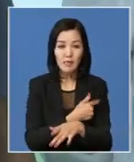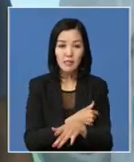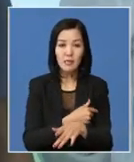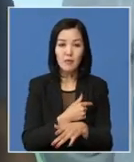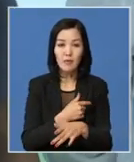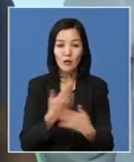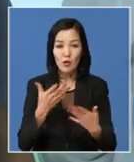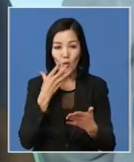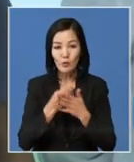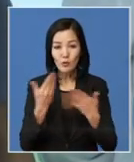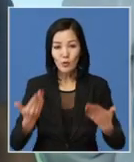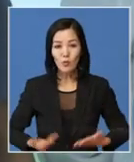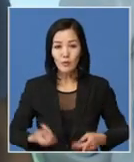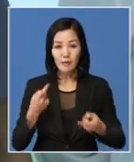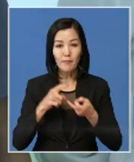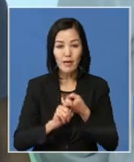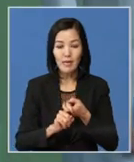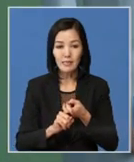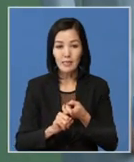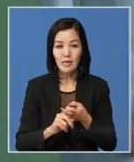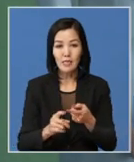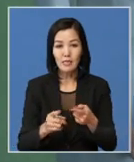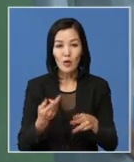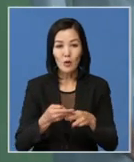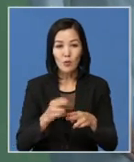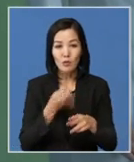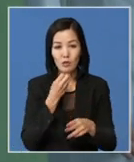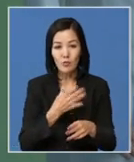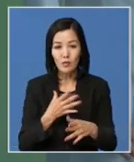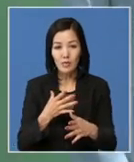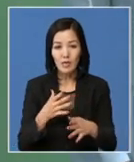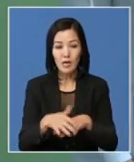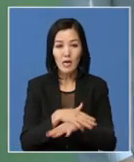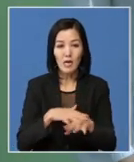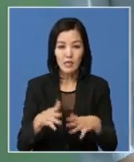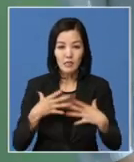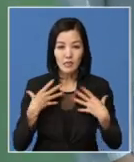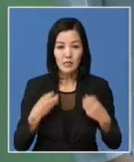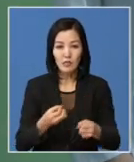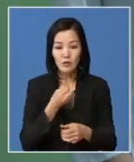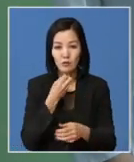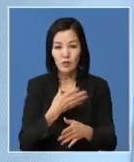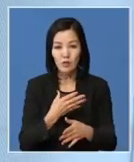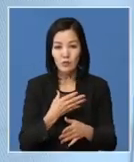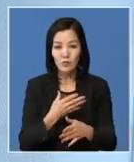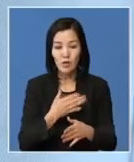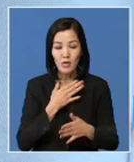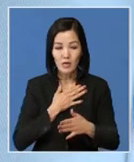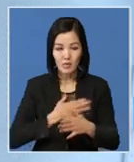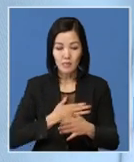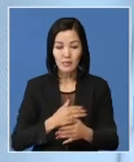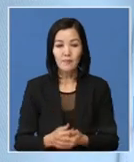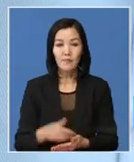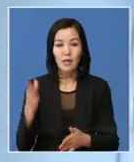байланыстырғанына еш өкінбейді. Халықтың денсаулығы мен өмір сапасын жақсартуға көмектескеніне дән риза. Алматы